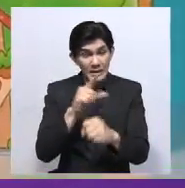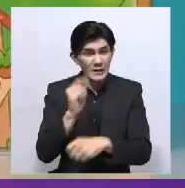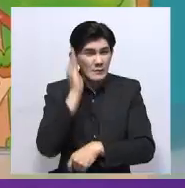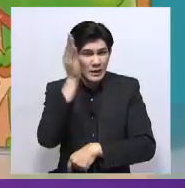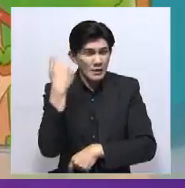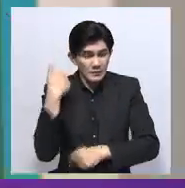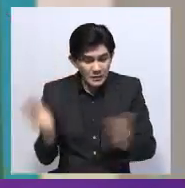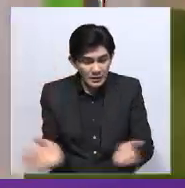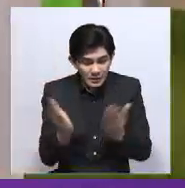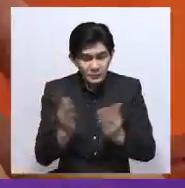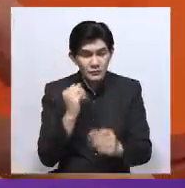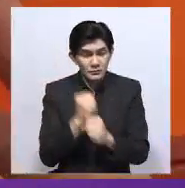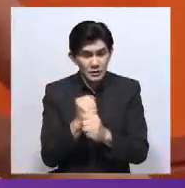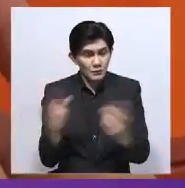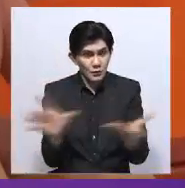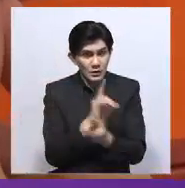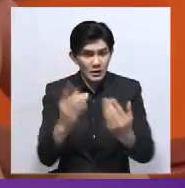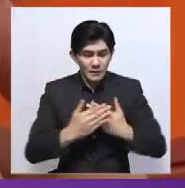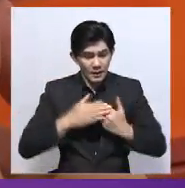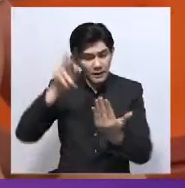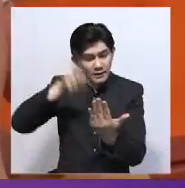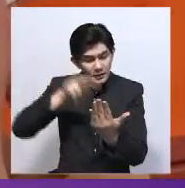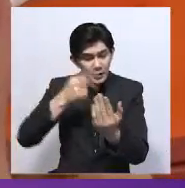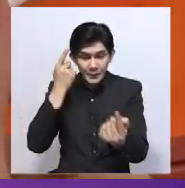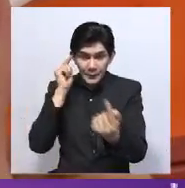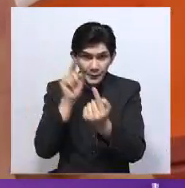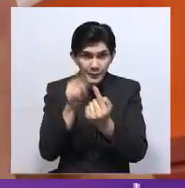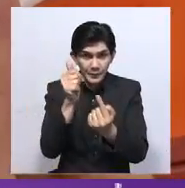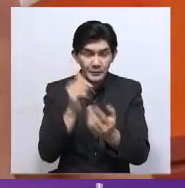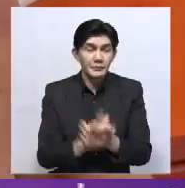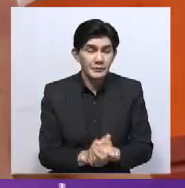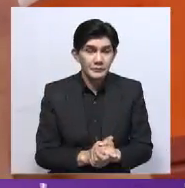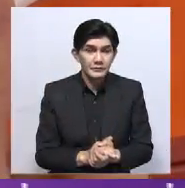ข้างหน้าเพื่อขับเคลื่อนการสร้างวัฒนธรรมรักการอ่านให้ประสบความสำเร็จได้